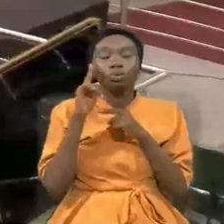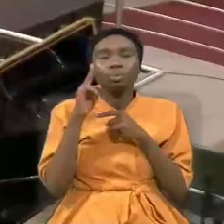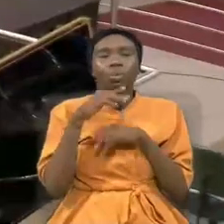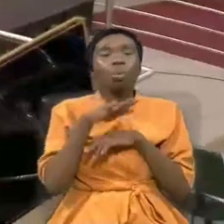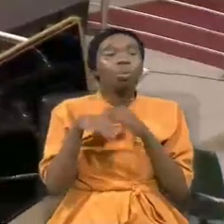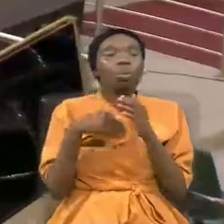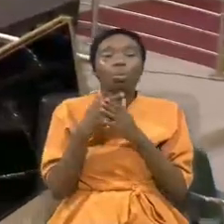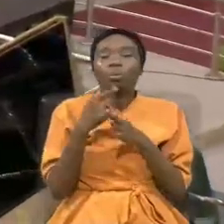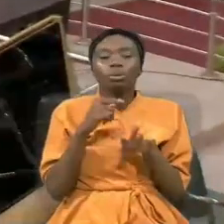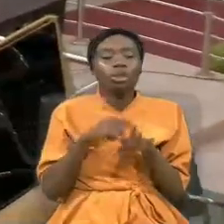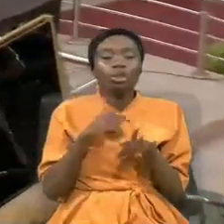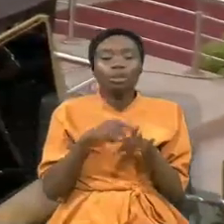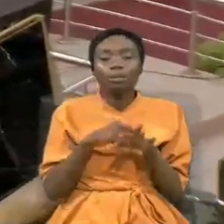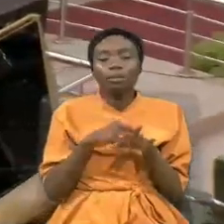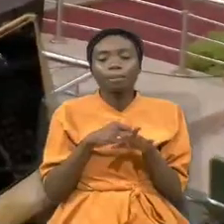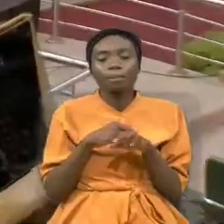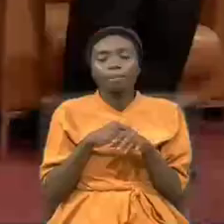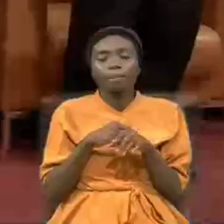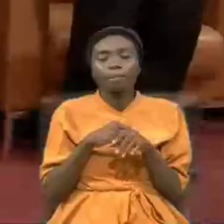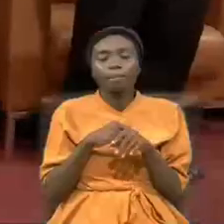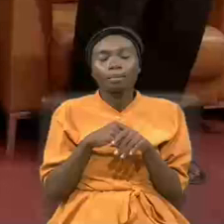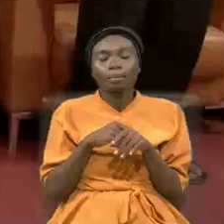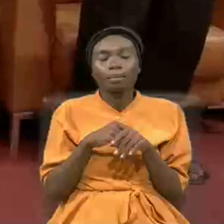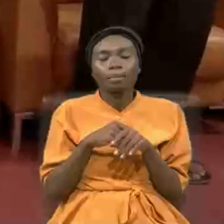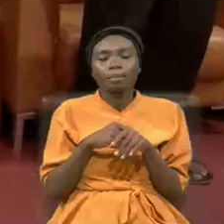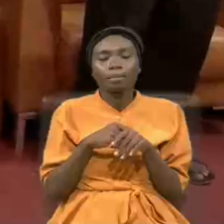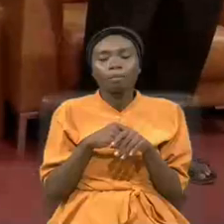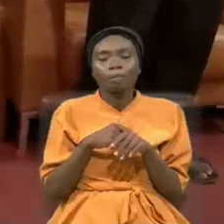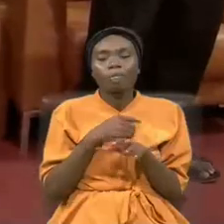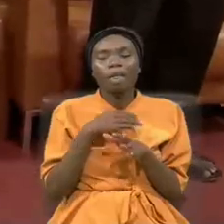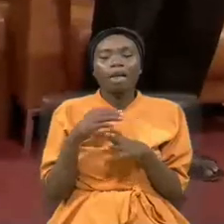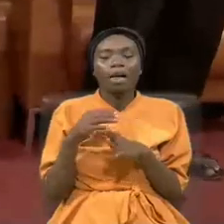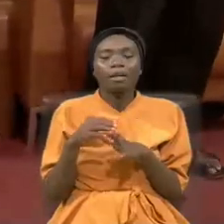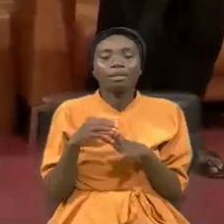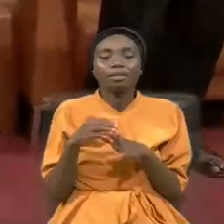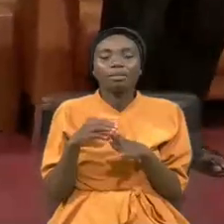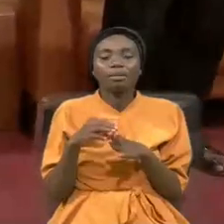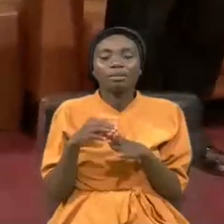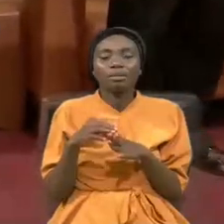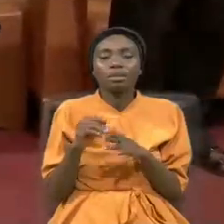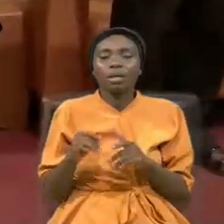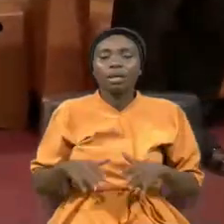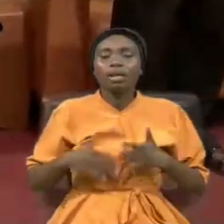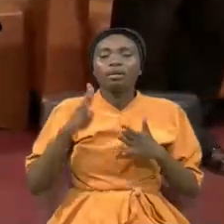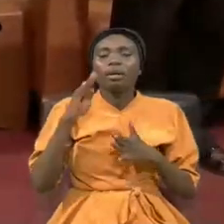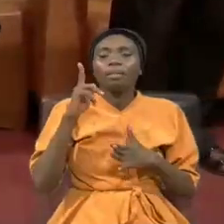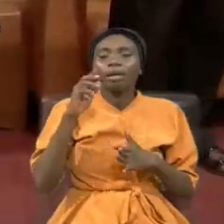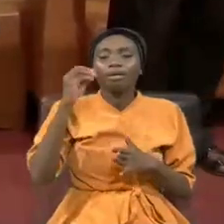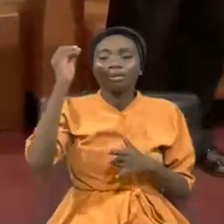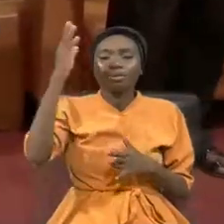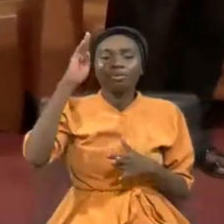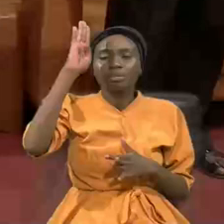vous promouvez cette gloire en ayant les regards sur lui à tout moment. Vous vivez par lui, par sa